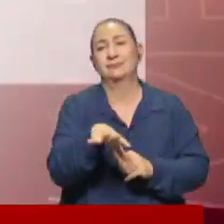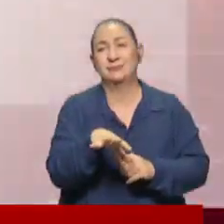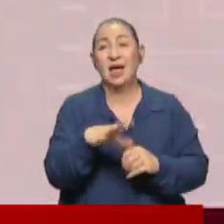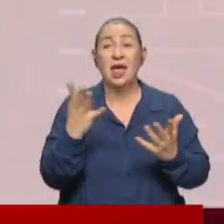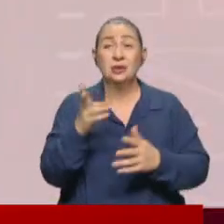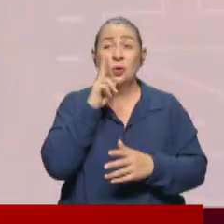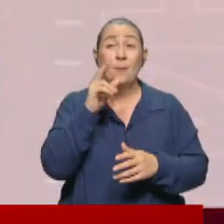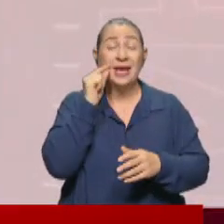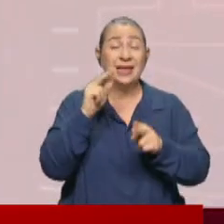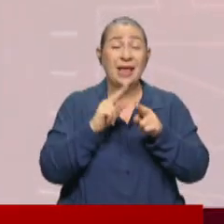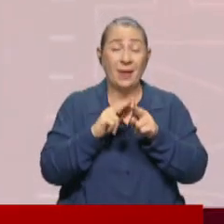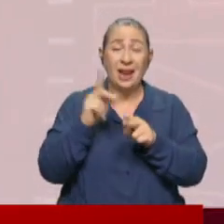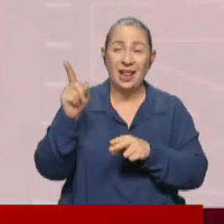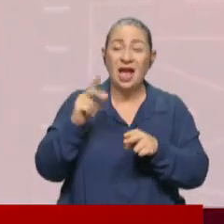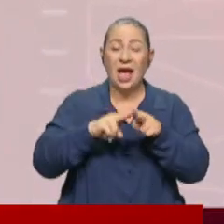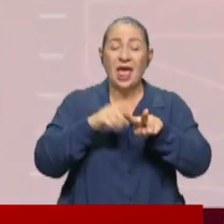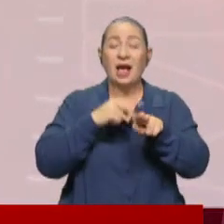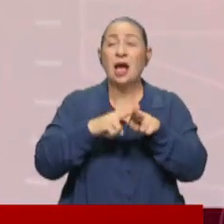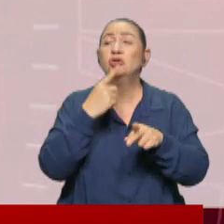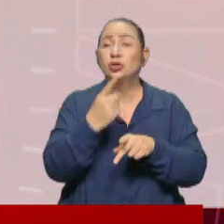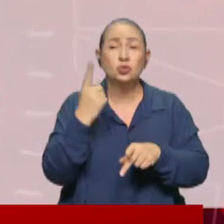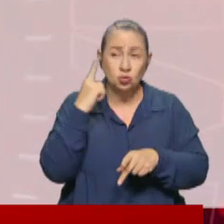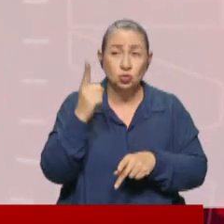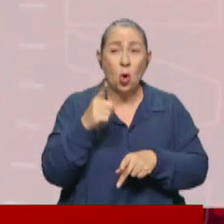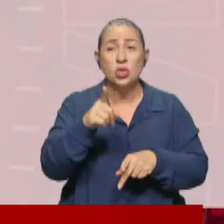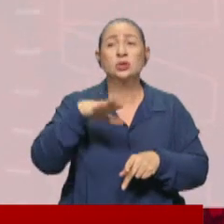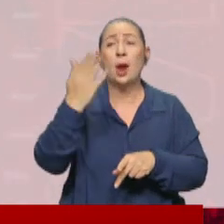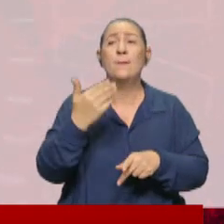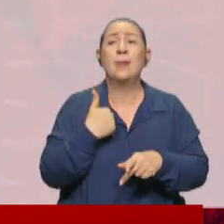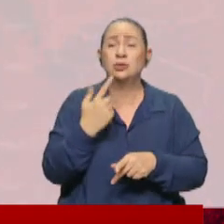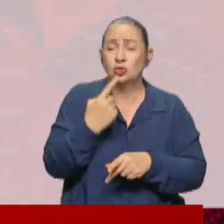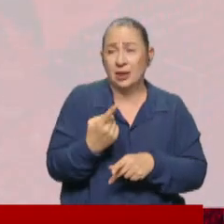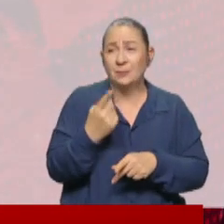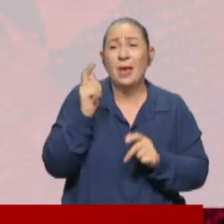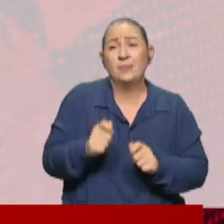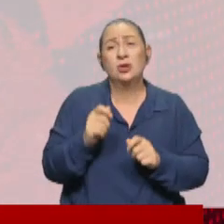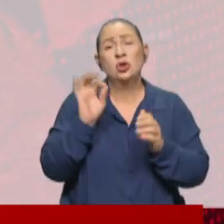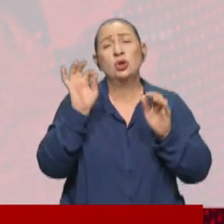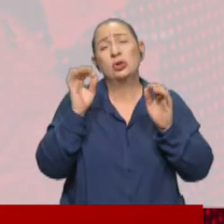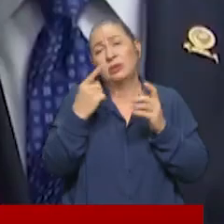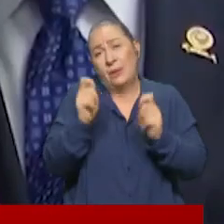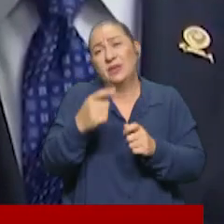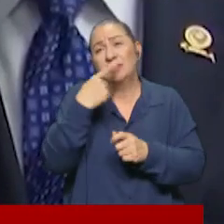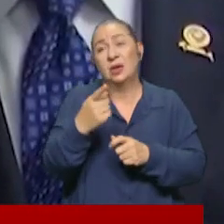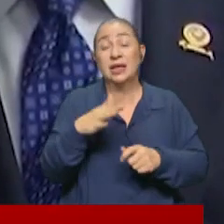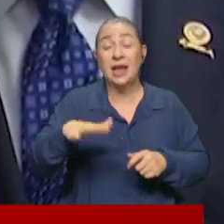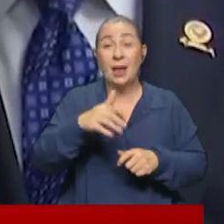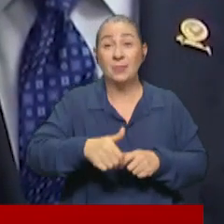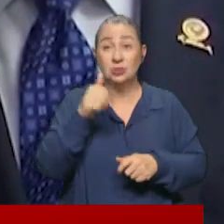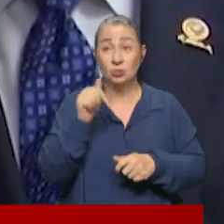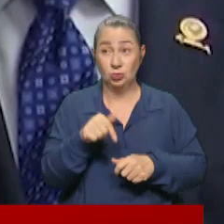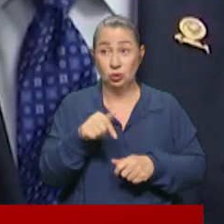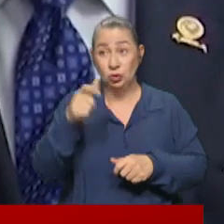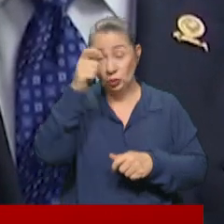En son Bay Kemal'in KYK ile ilgili söylediklerini duydunuz. Ondan sonra da ben söyledim yaptı noktasına geldi. Genel başkanımız